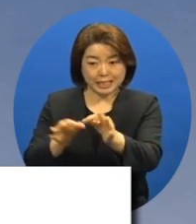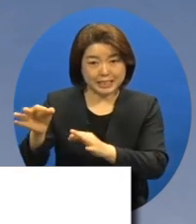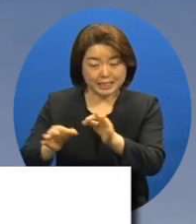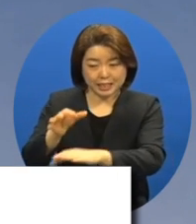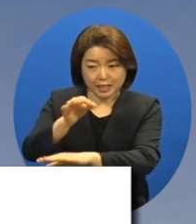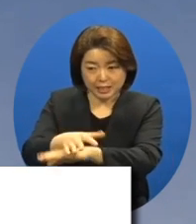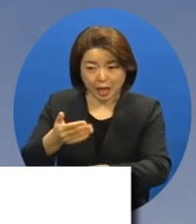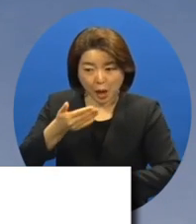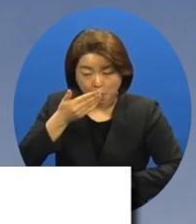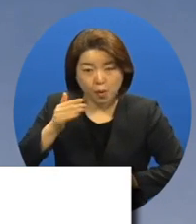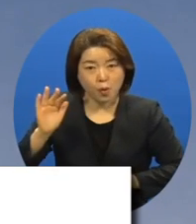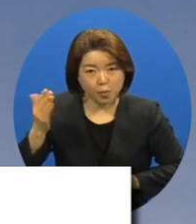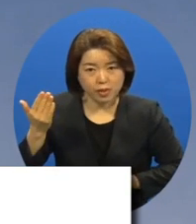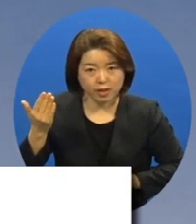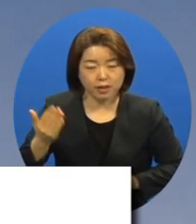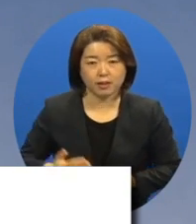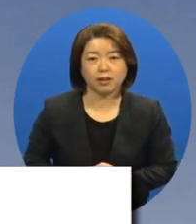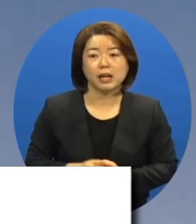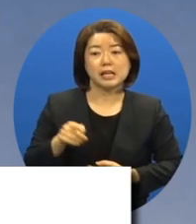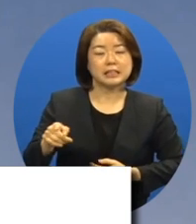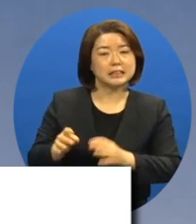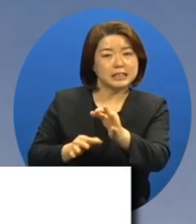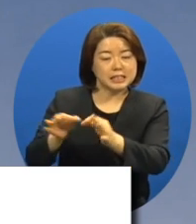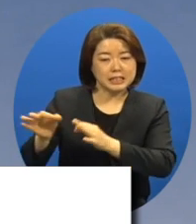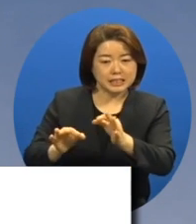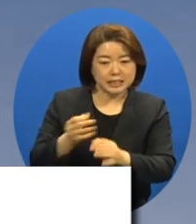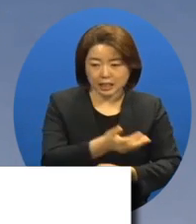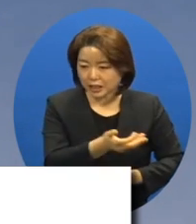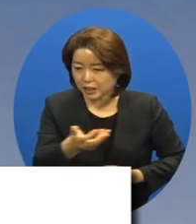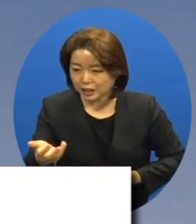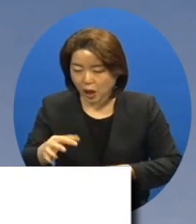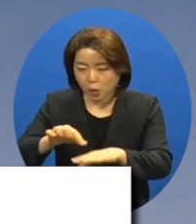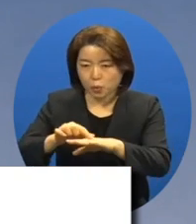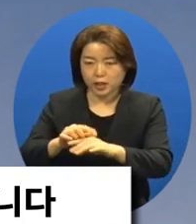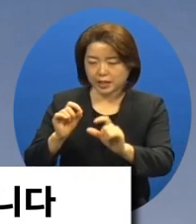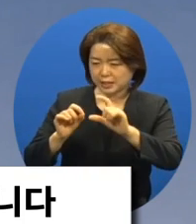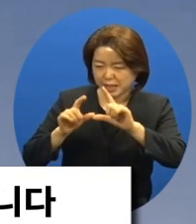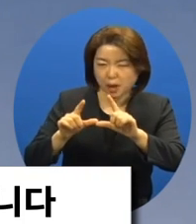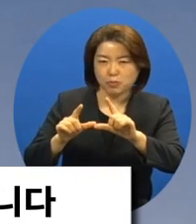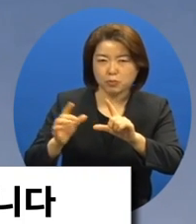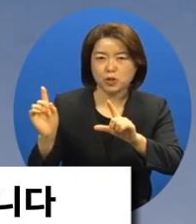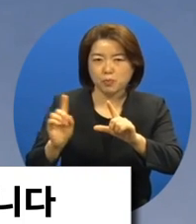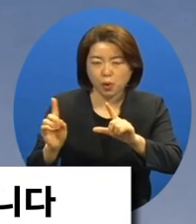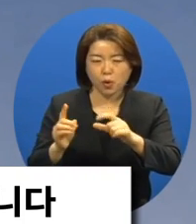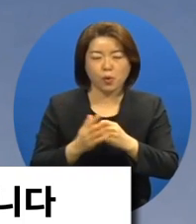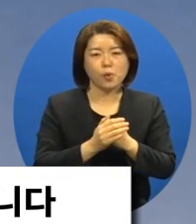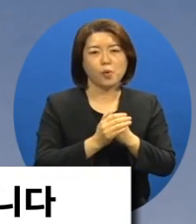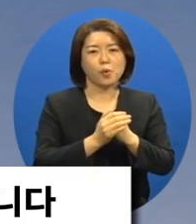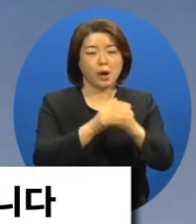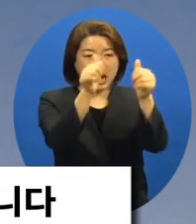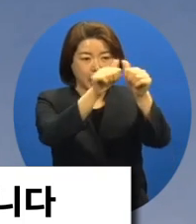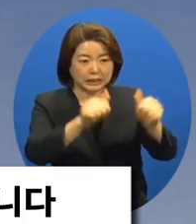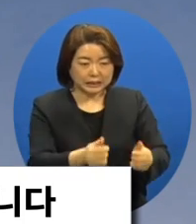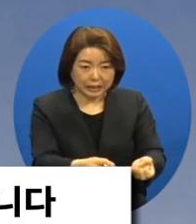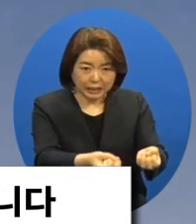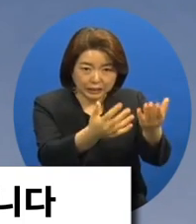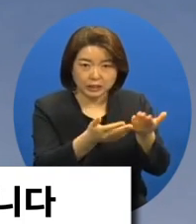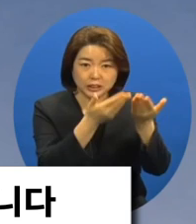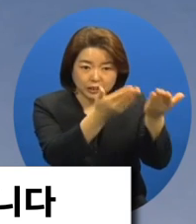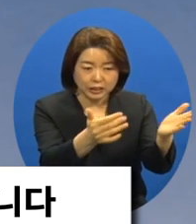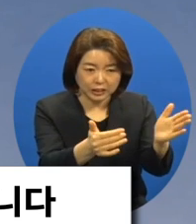먹게 되는데 그 시장에 나와 있는 곡이 중에 상당부분이 신전에서 재물의 바쳤던